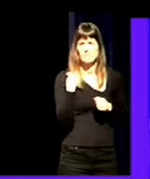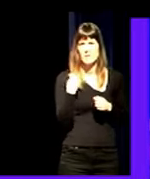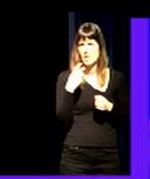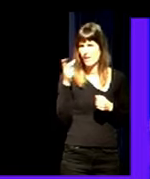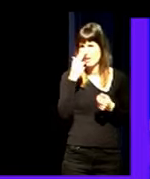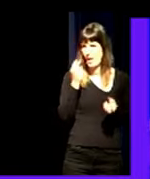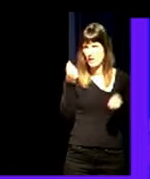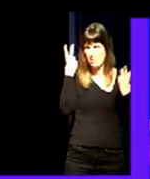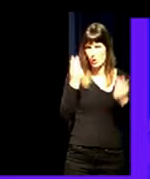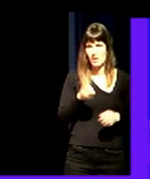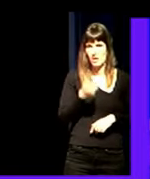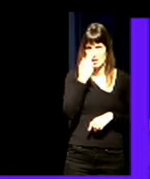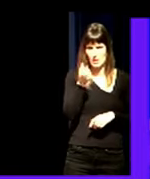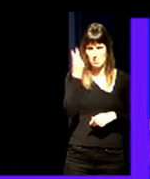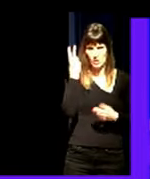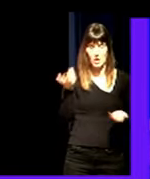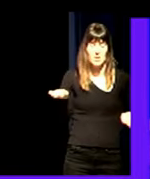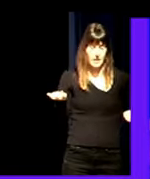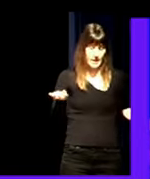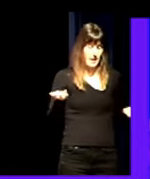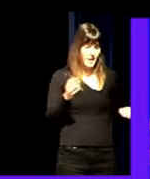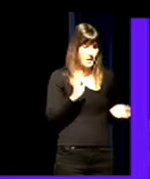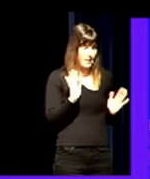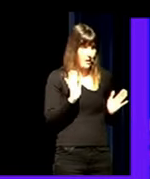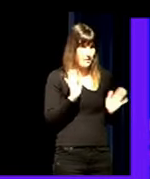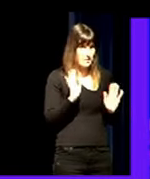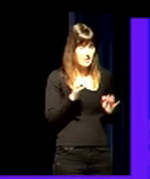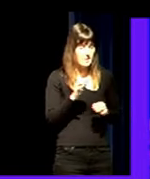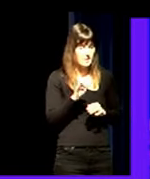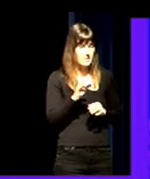zaizu. Dugu, ja, baina askotan publikatzen dugu guzti hori.